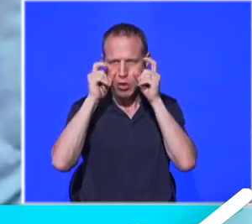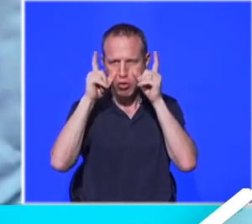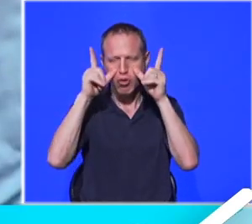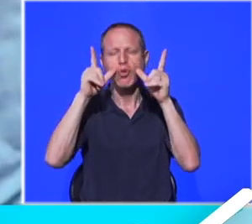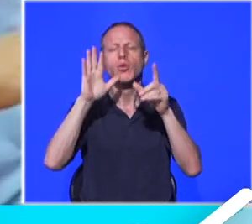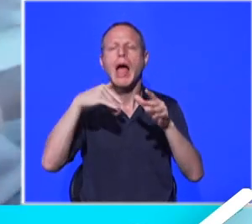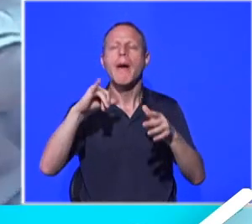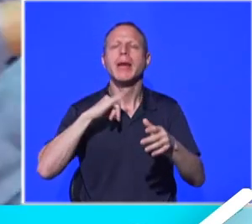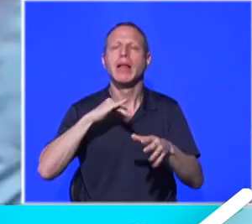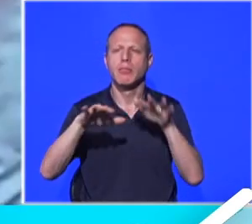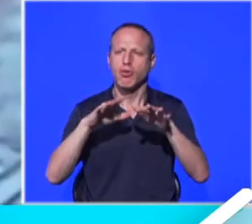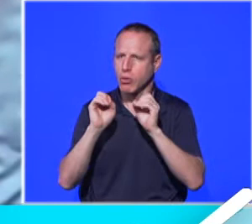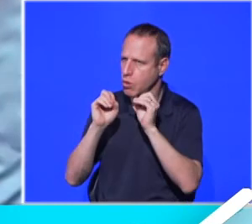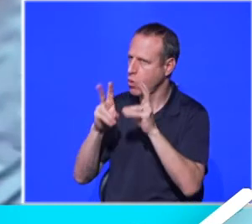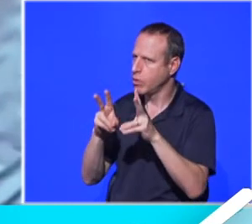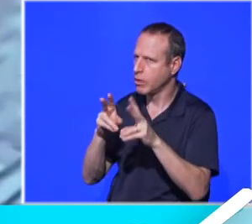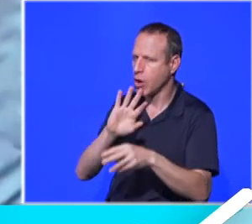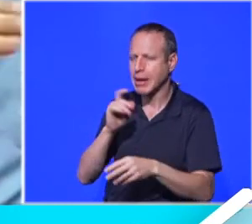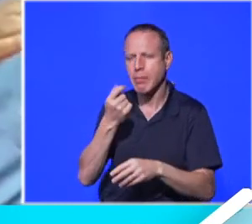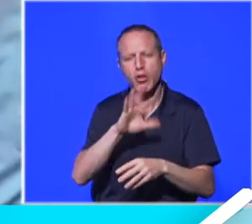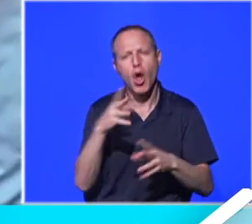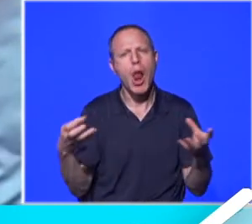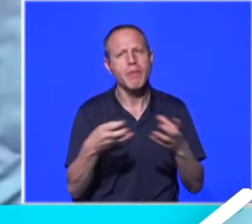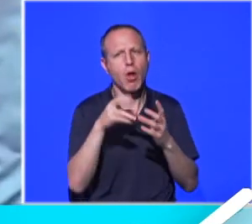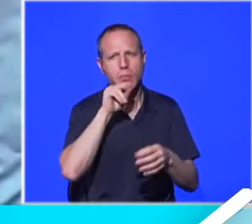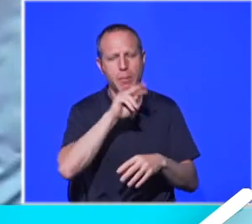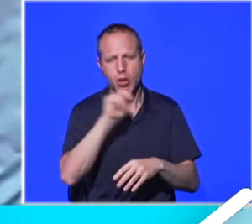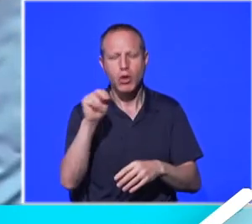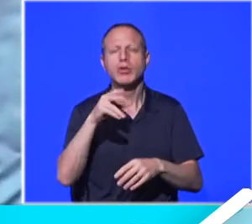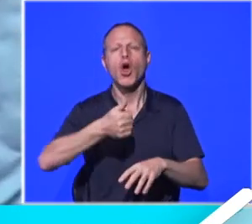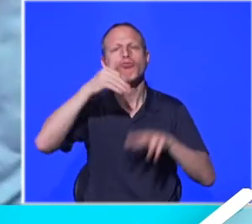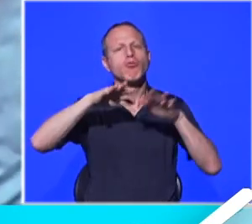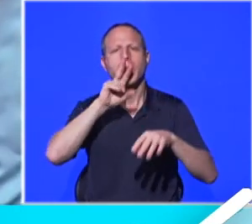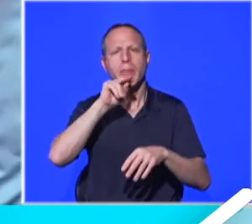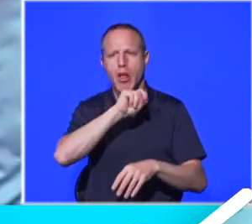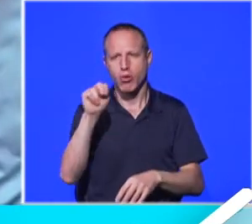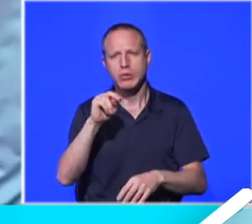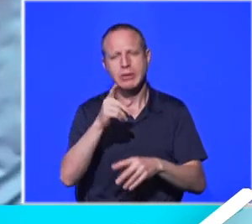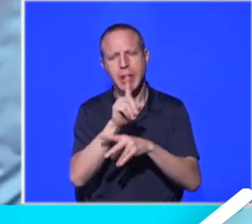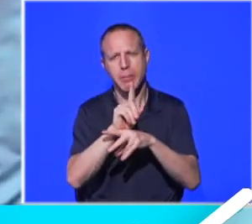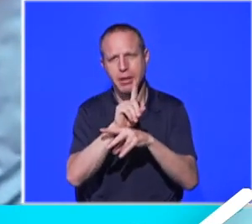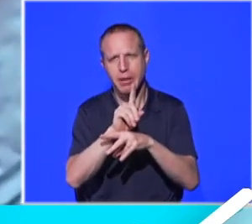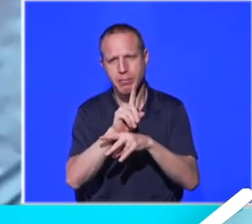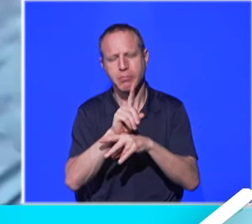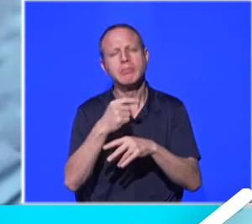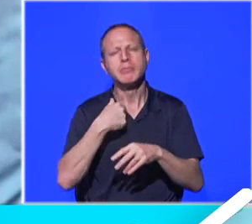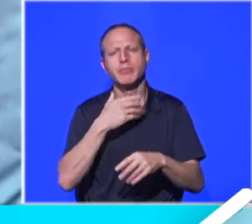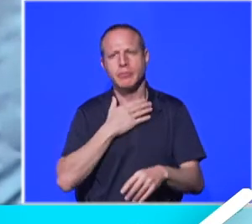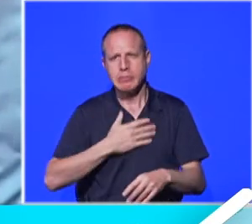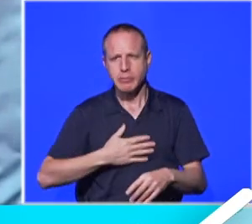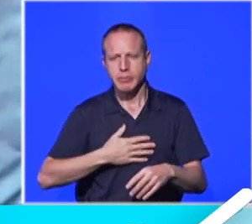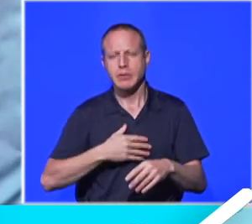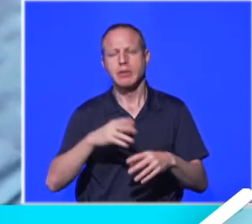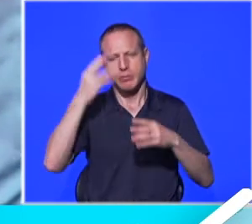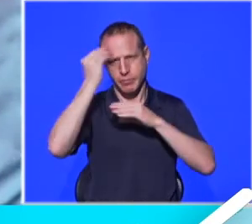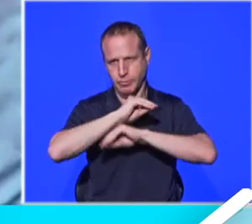בעניין הממשלתי, כמעט כל המפלגות מדברות על הנושא, ראש הממשלה מדבר על הנושא, בינתיים עניין של הצהרות, אנחנו רוצים